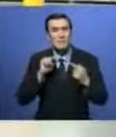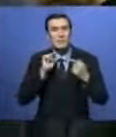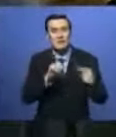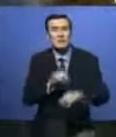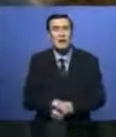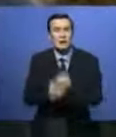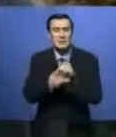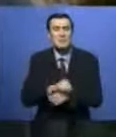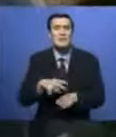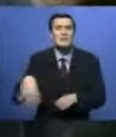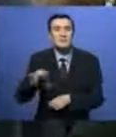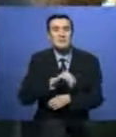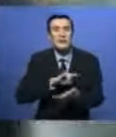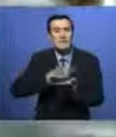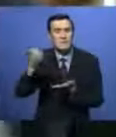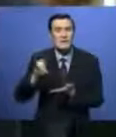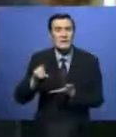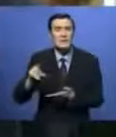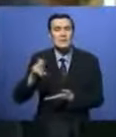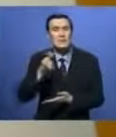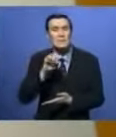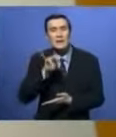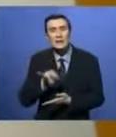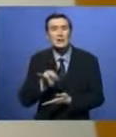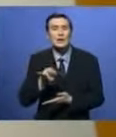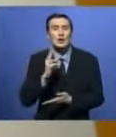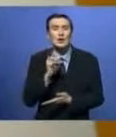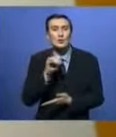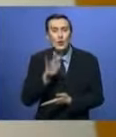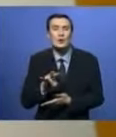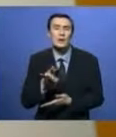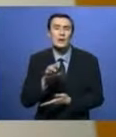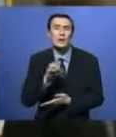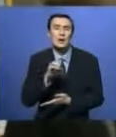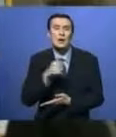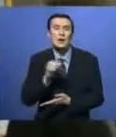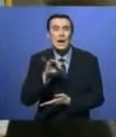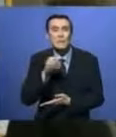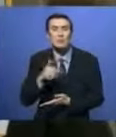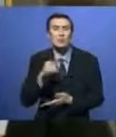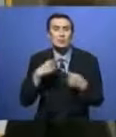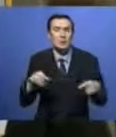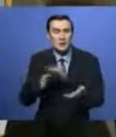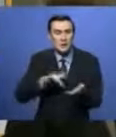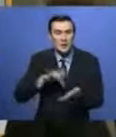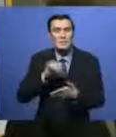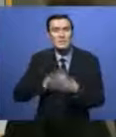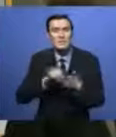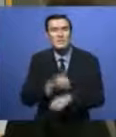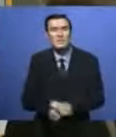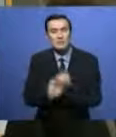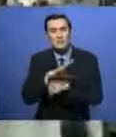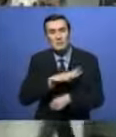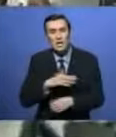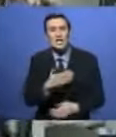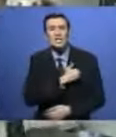акции затронуты все внутренние рейсы из Берлина, Штутгарда, Кёльна, Гамбурга, Дюссельдорфа и Ганновера. Причиной забастовки